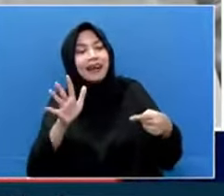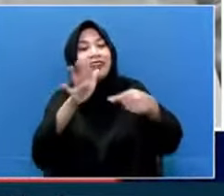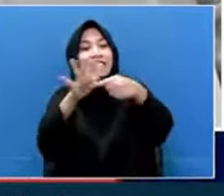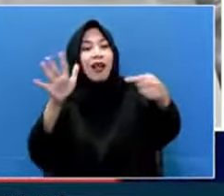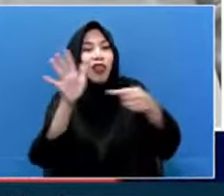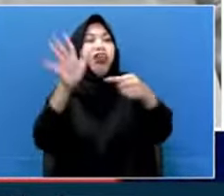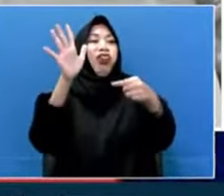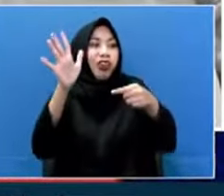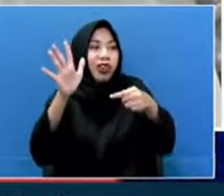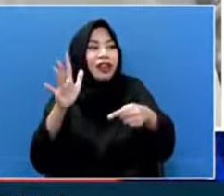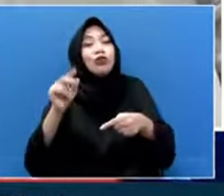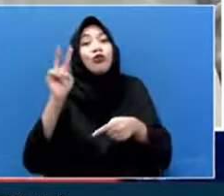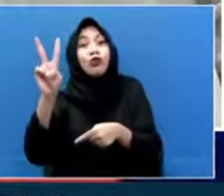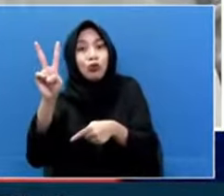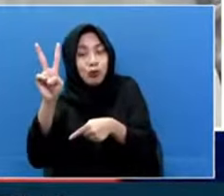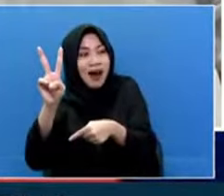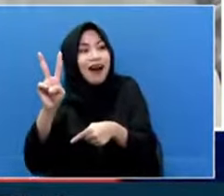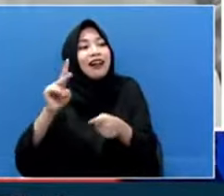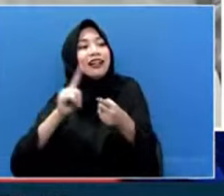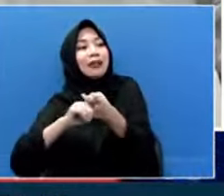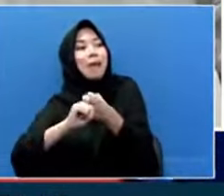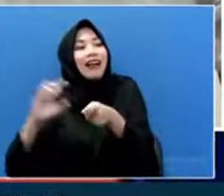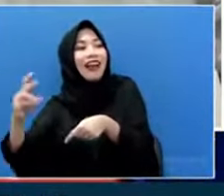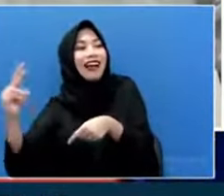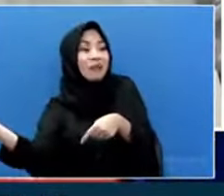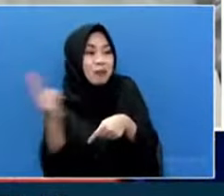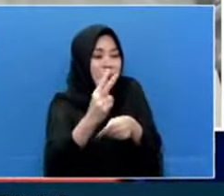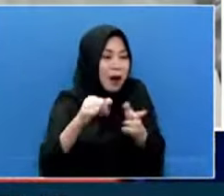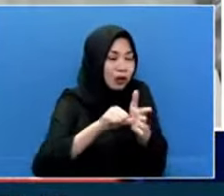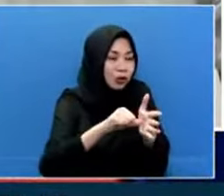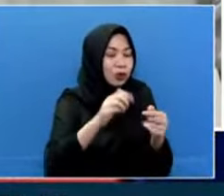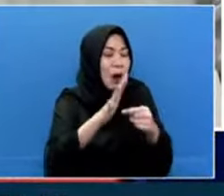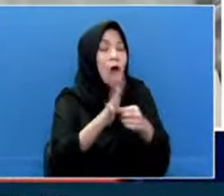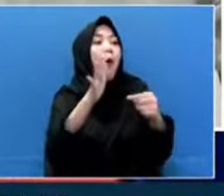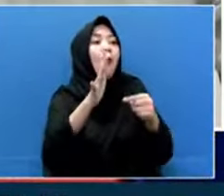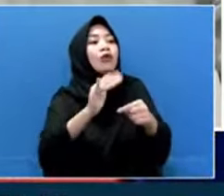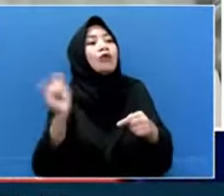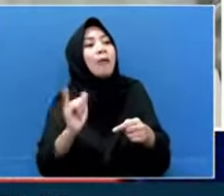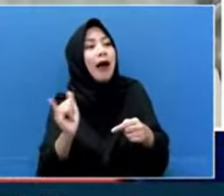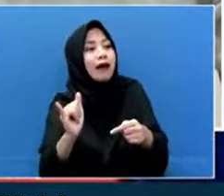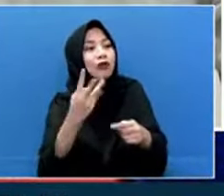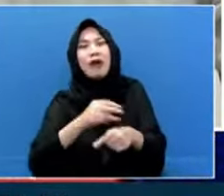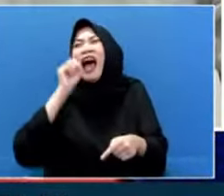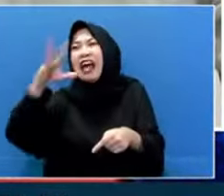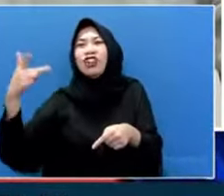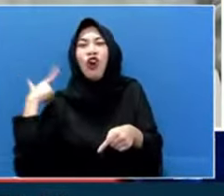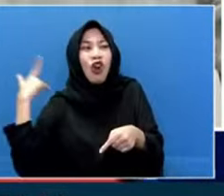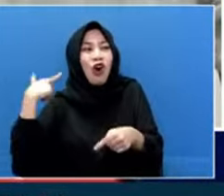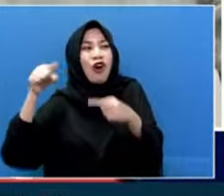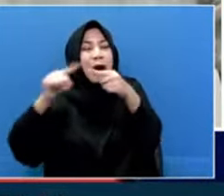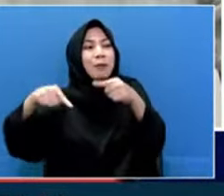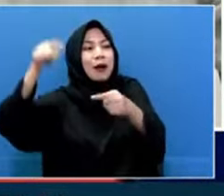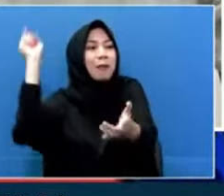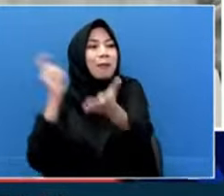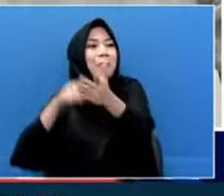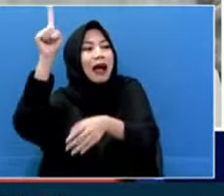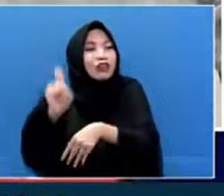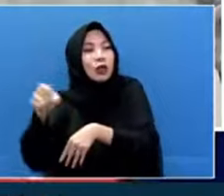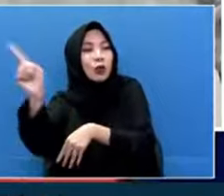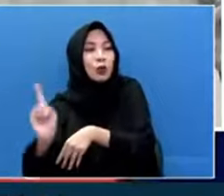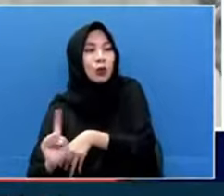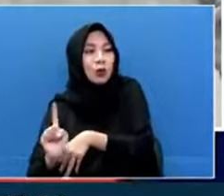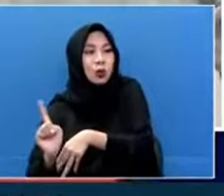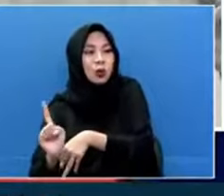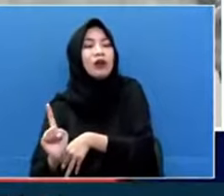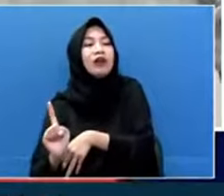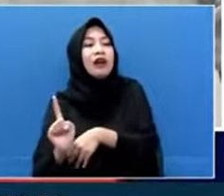listrik juga langsung teriak untuk meminta dimatikan listrik itu atau diputus jaringan listrik dan setelah itu korban Fajar pun